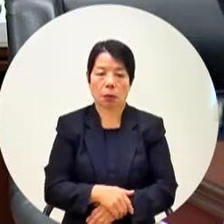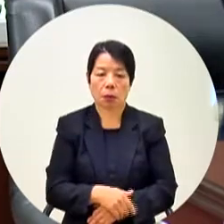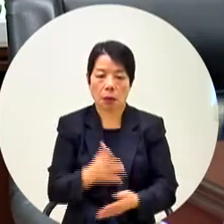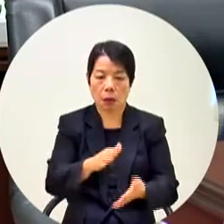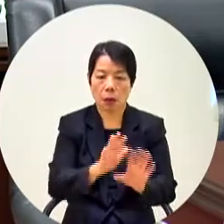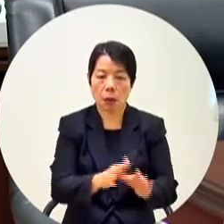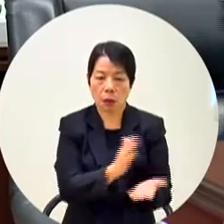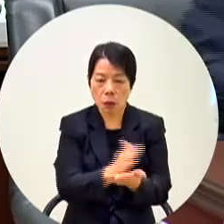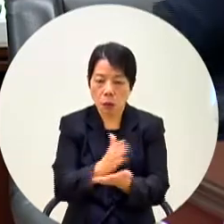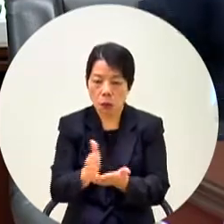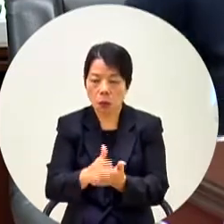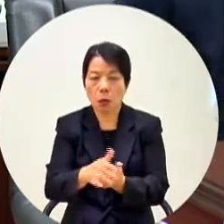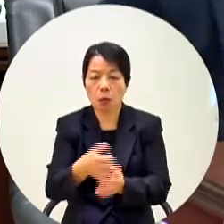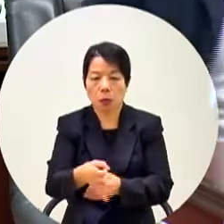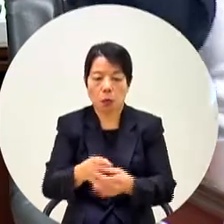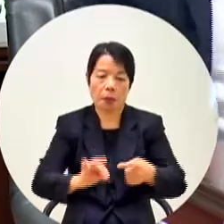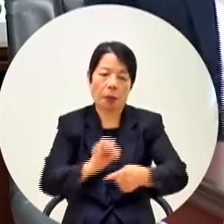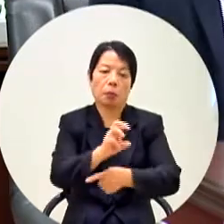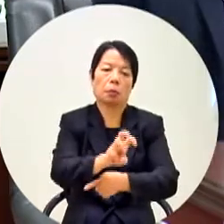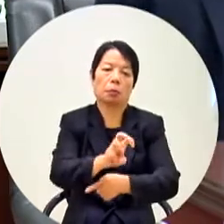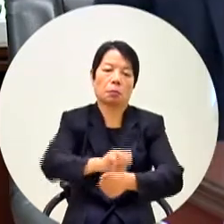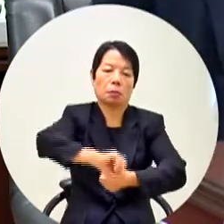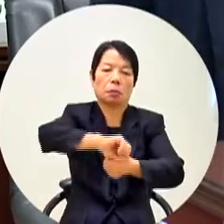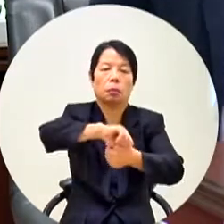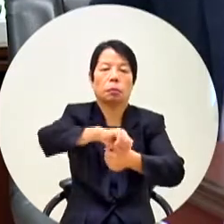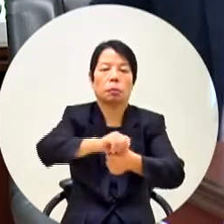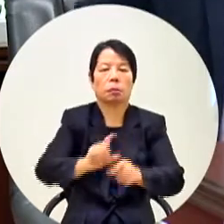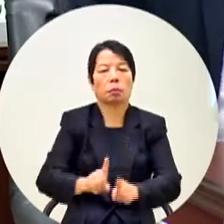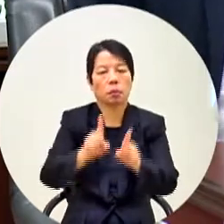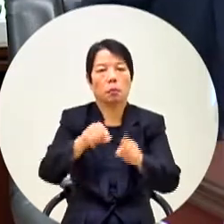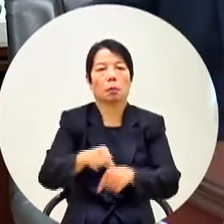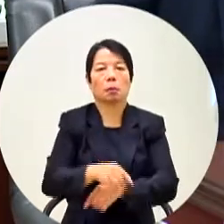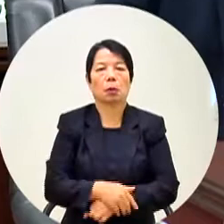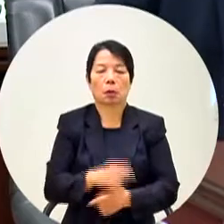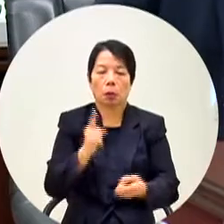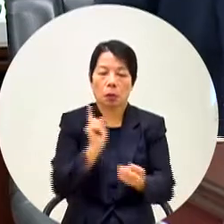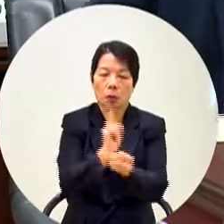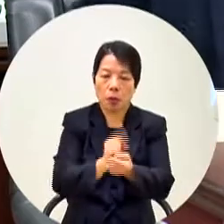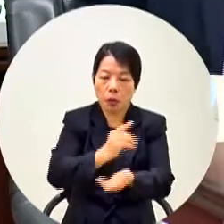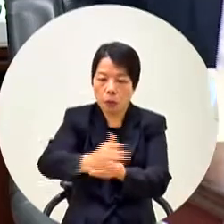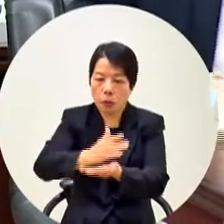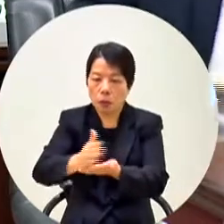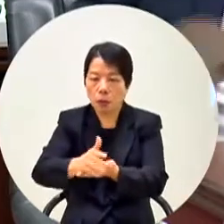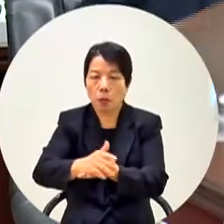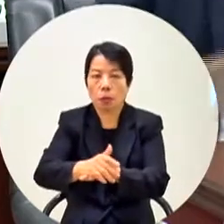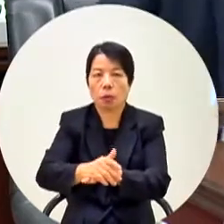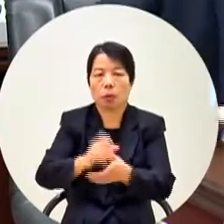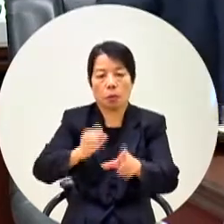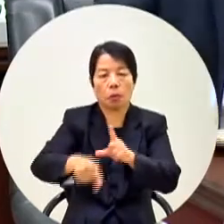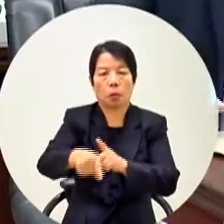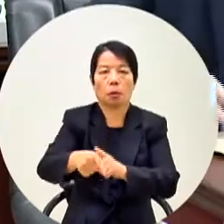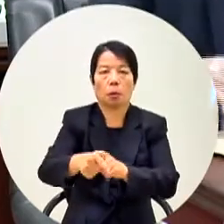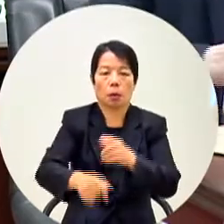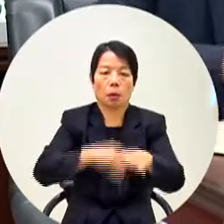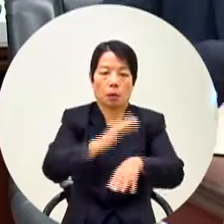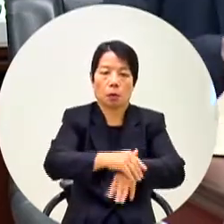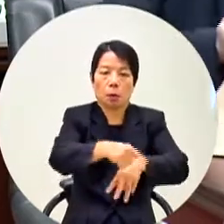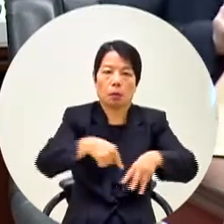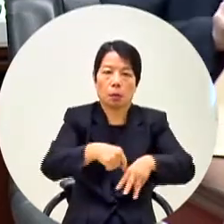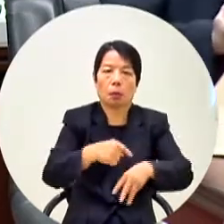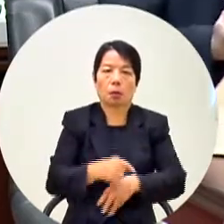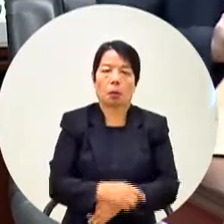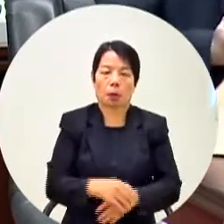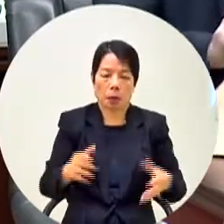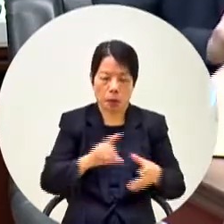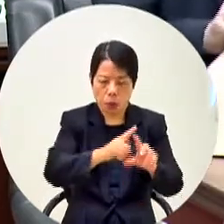30%，处理费起30%。清都业者照你讲，伊的成本是隆隆重